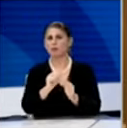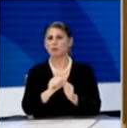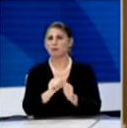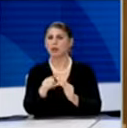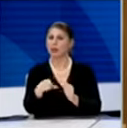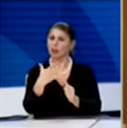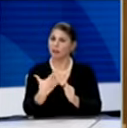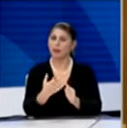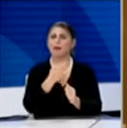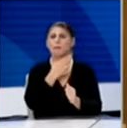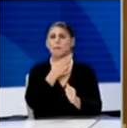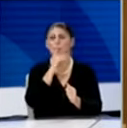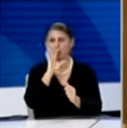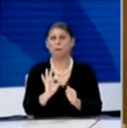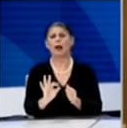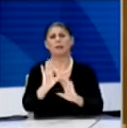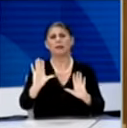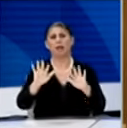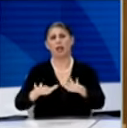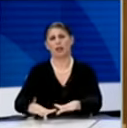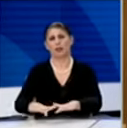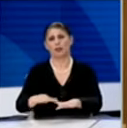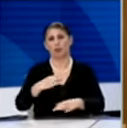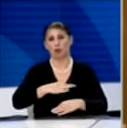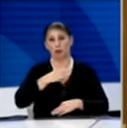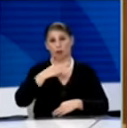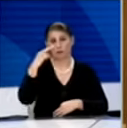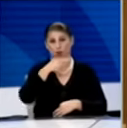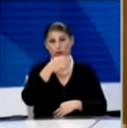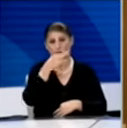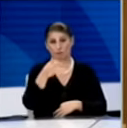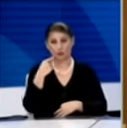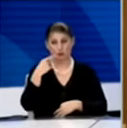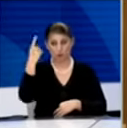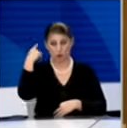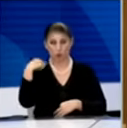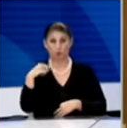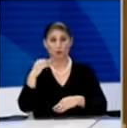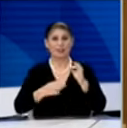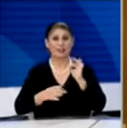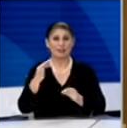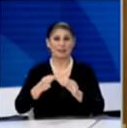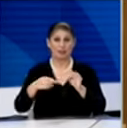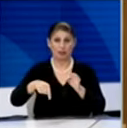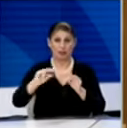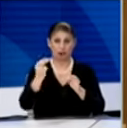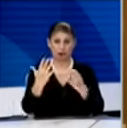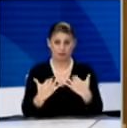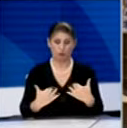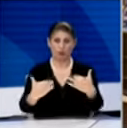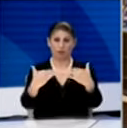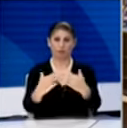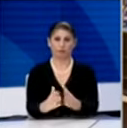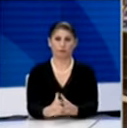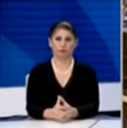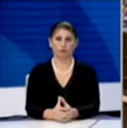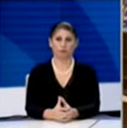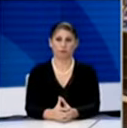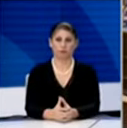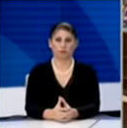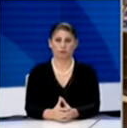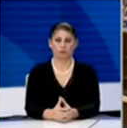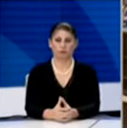βρίσκονται πραγματικά άνεργοι. Ο κύριος Πρωθυπουργός είπε στην προηγούμενη συζήτηση εδώ στη Βουλή